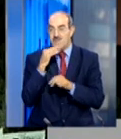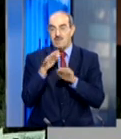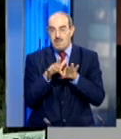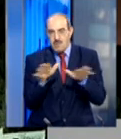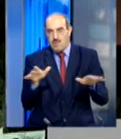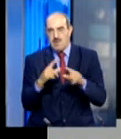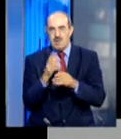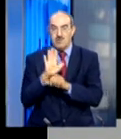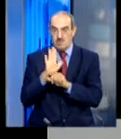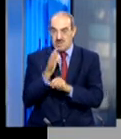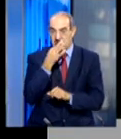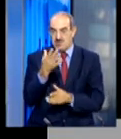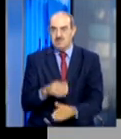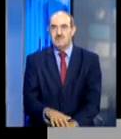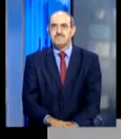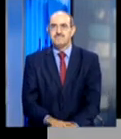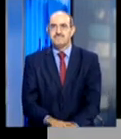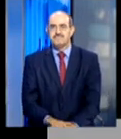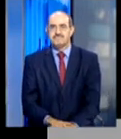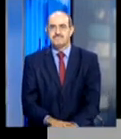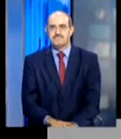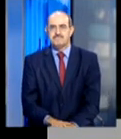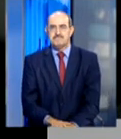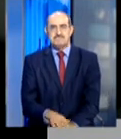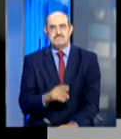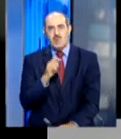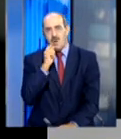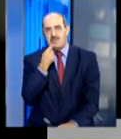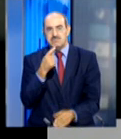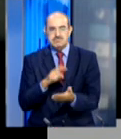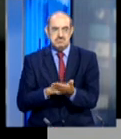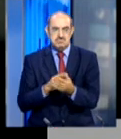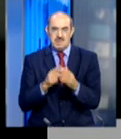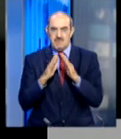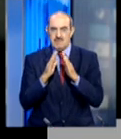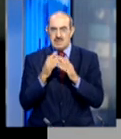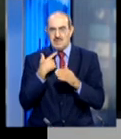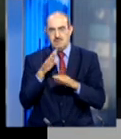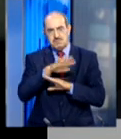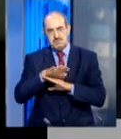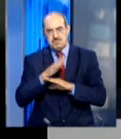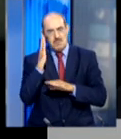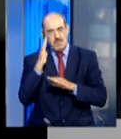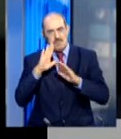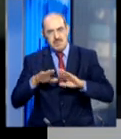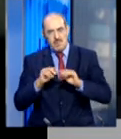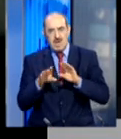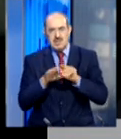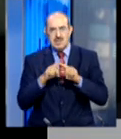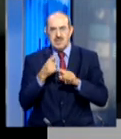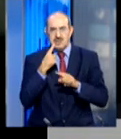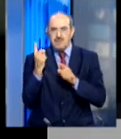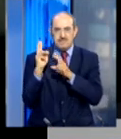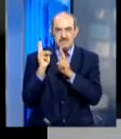شهود عيان. حنا نسوم لي زابيتون نسكنو هنايا اللي بدات على 6 لي بومبي راهم يسيو يسيو ويا كاين شوية